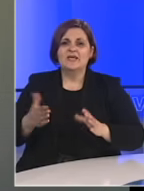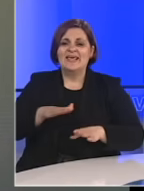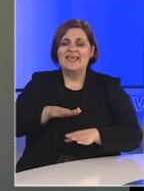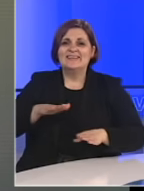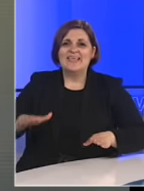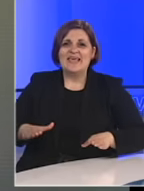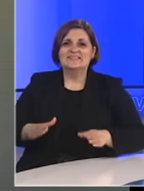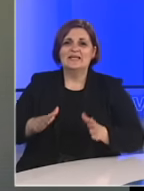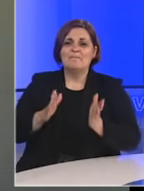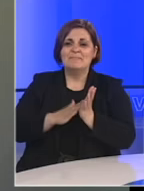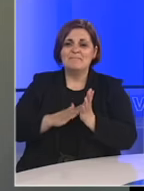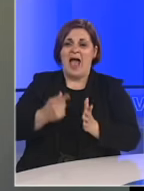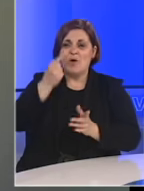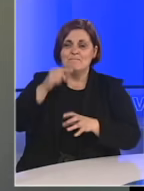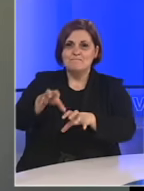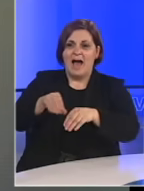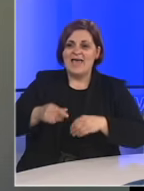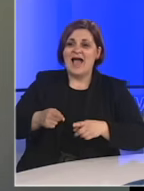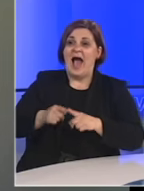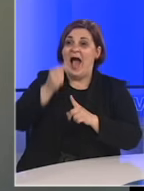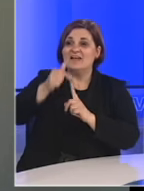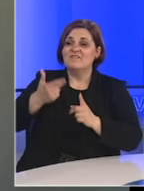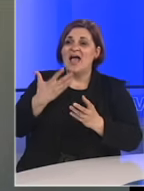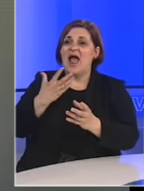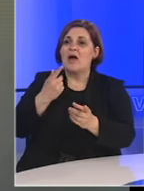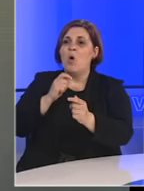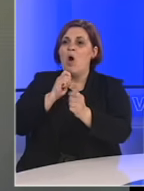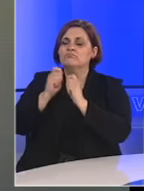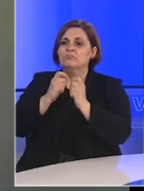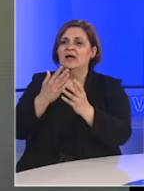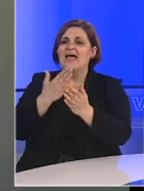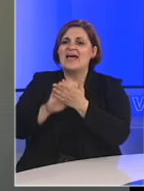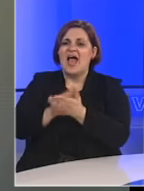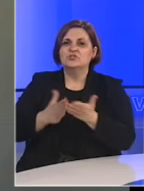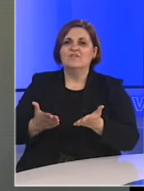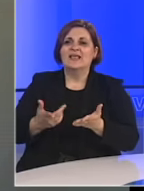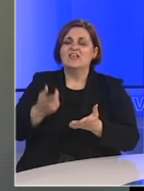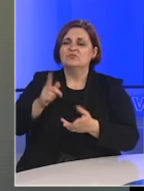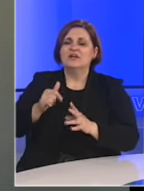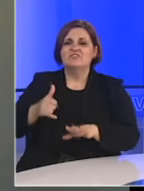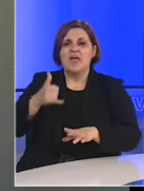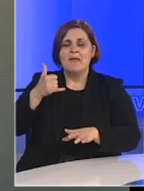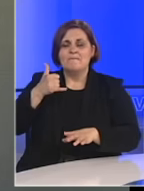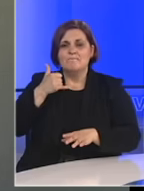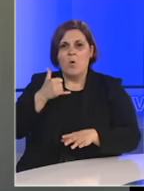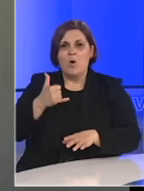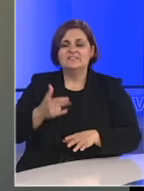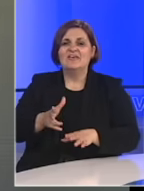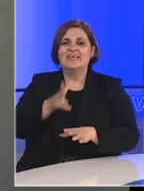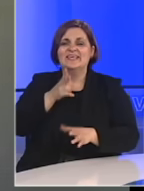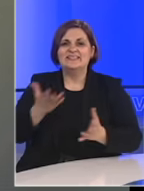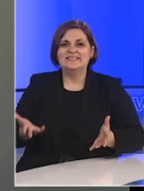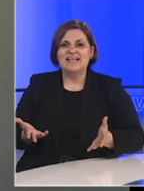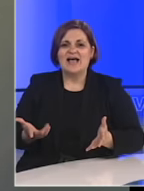sa roditeljem sa kojim ne žive. I nekako smo tu imali najveći broj poziva u Centar za socijalni rad i zahtjeva